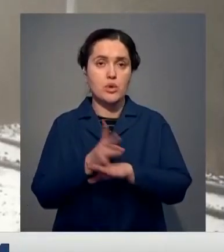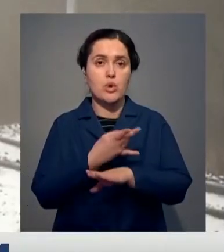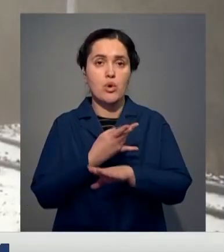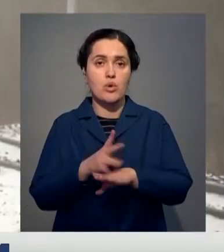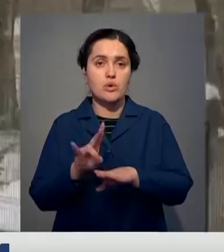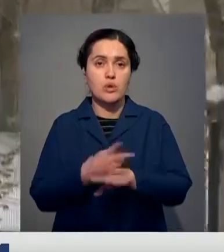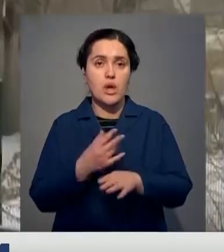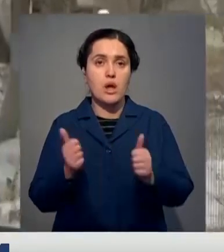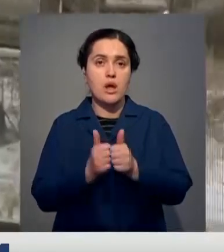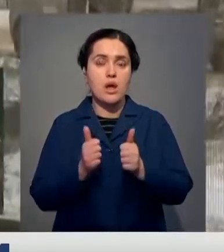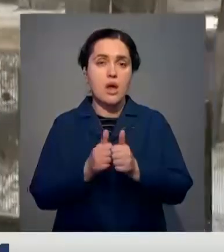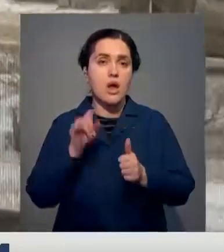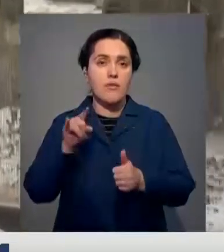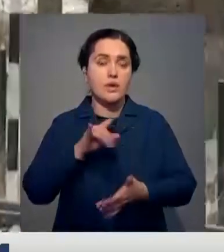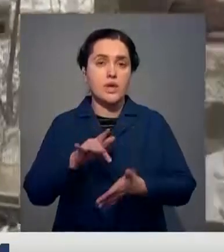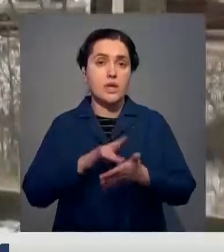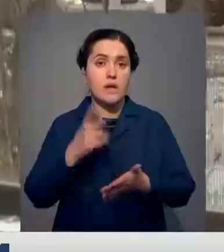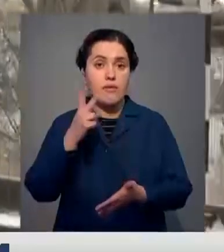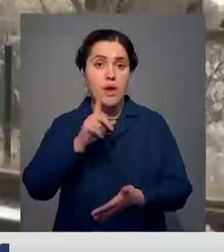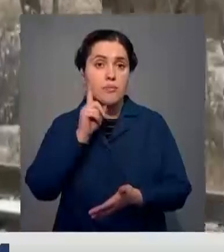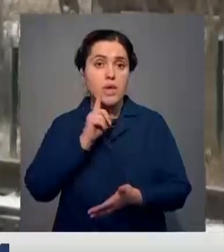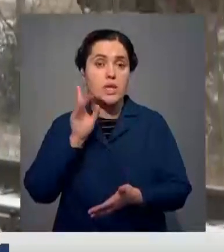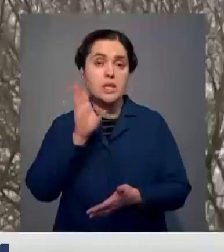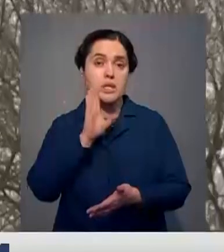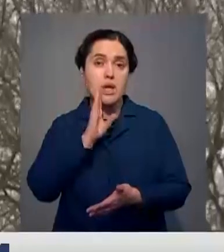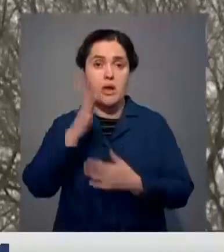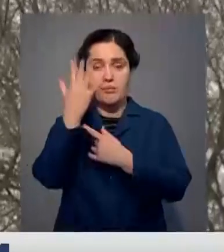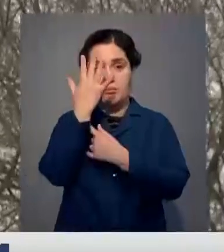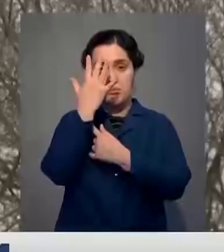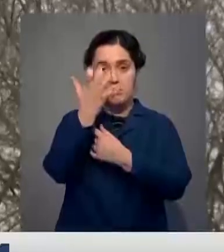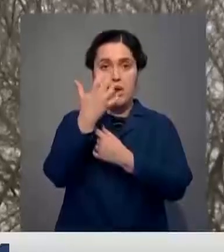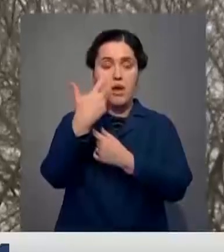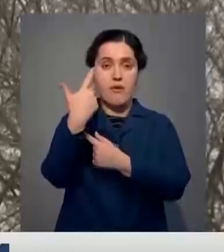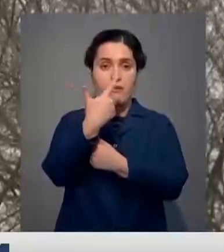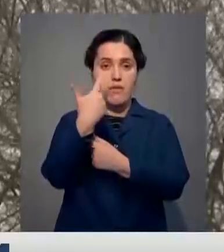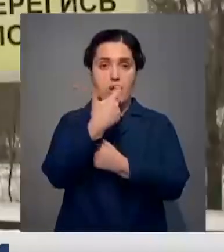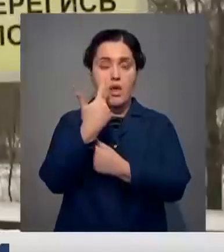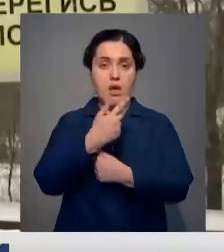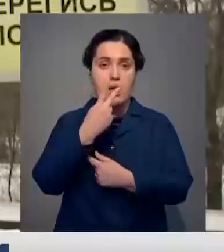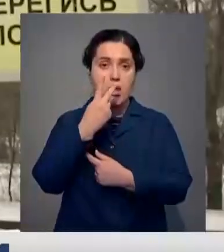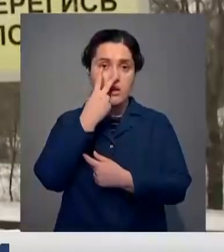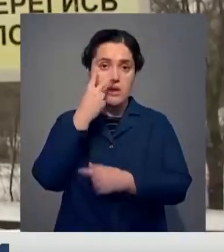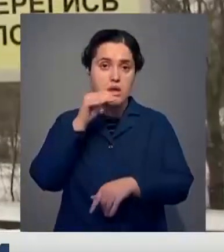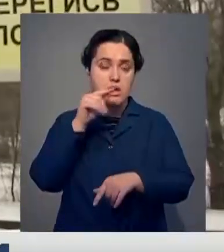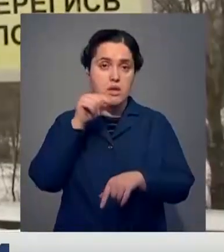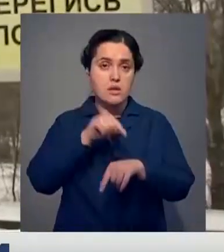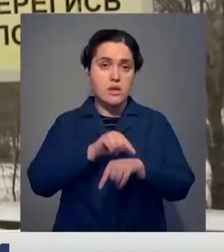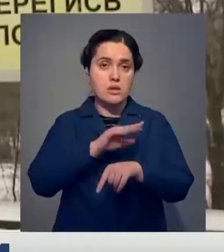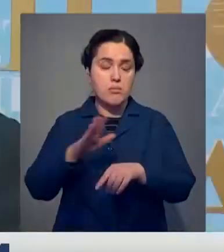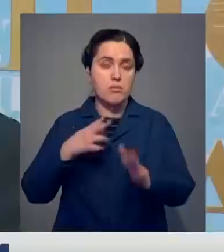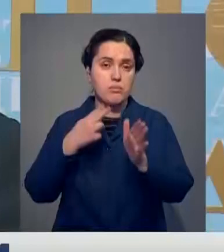в районе авиагородка. Две молодые девушки настолько увлеклись фото- и видеопроцессом, что не заметили приближающийся состав.